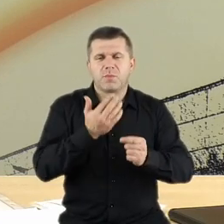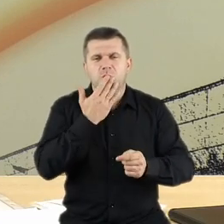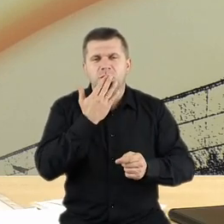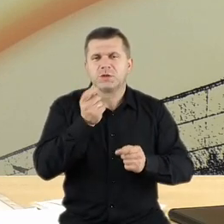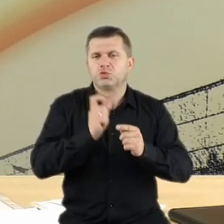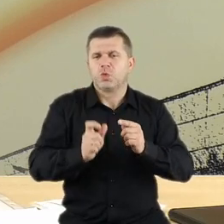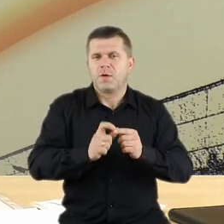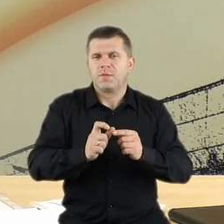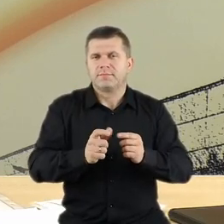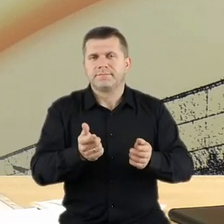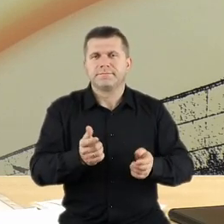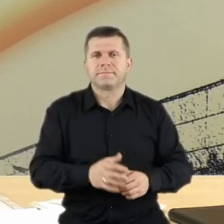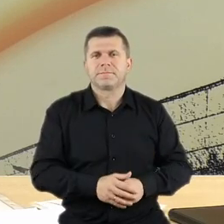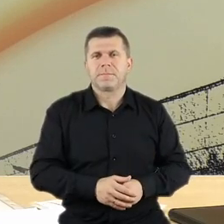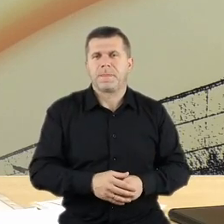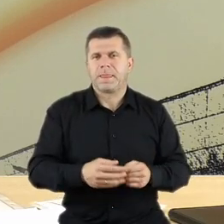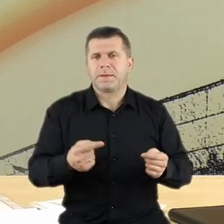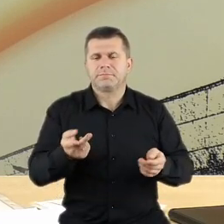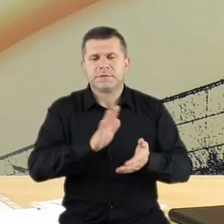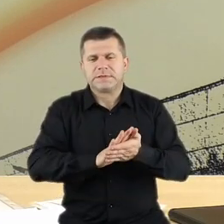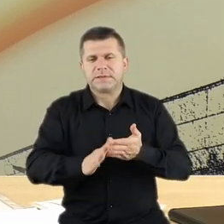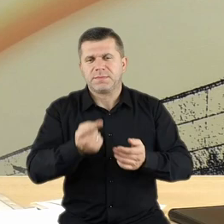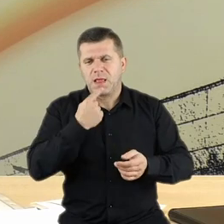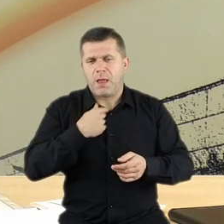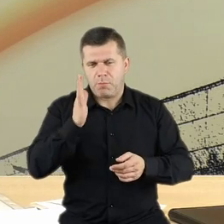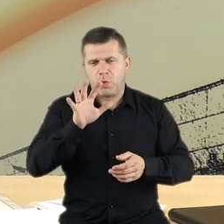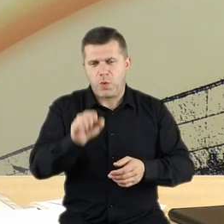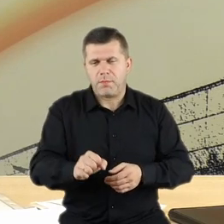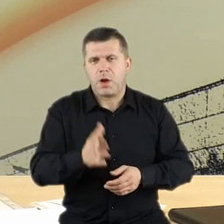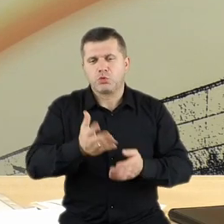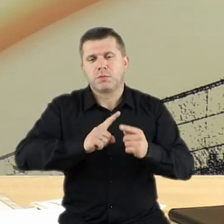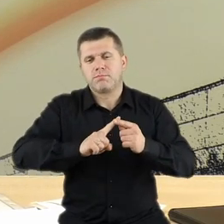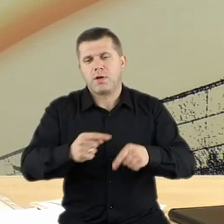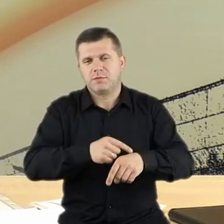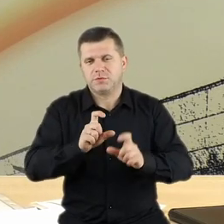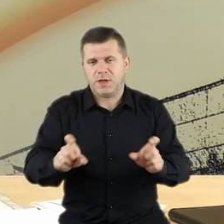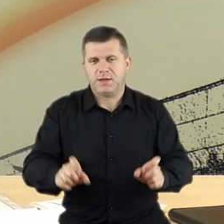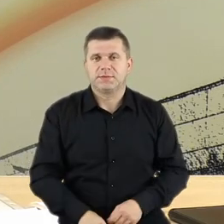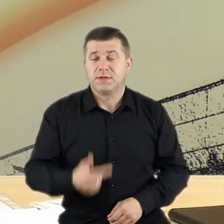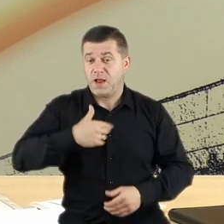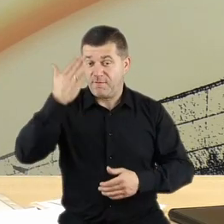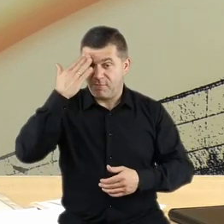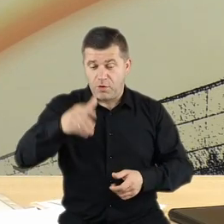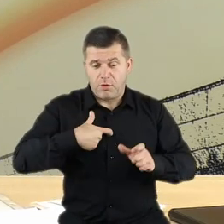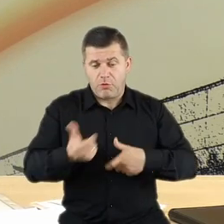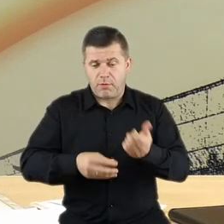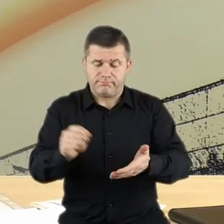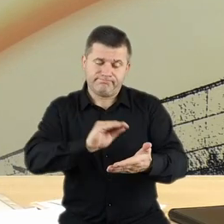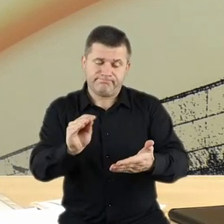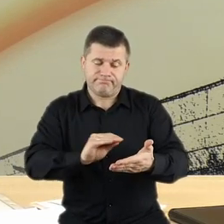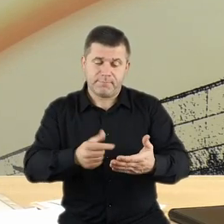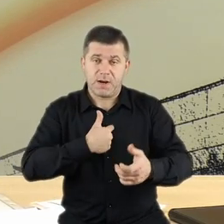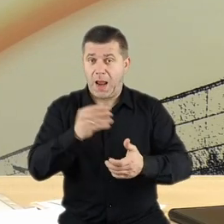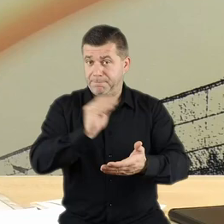czy z tym językiem No ja to wyłapuje później no ale to już po czasie i dlatego ja wolę siedzieć i pisać Bo jak piszę